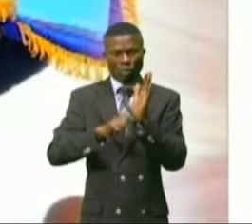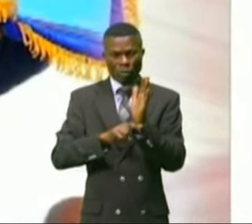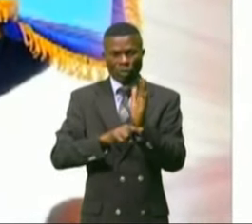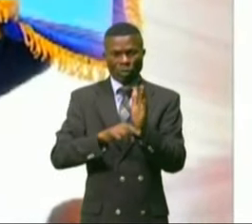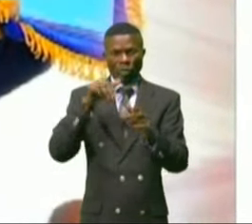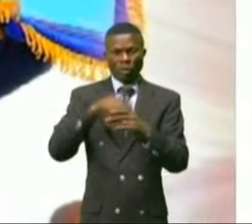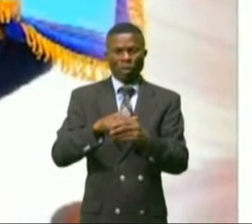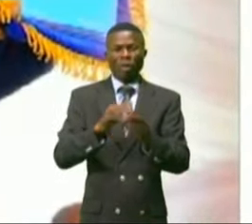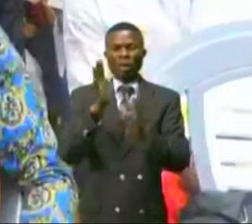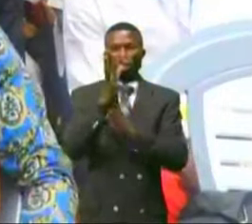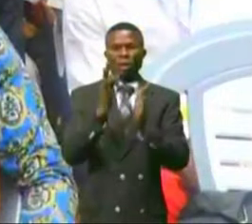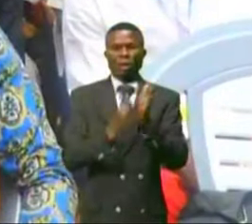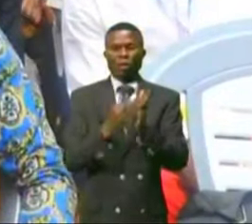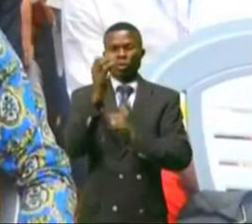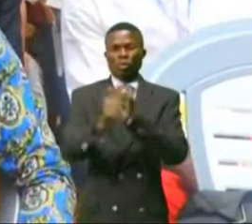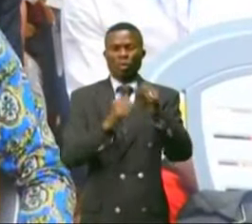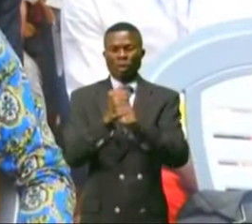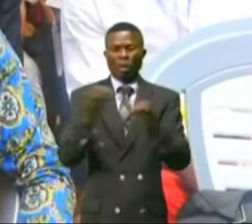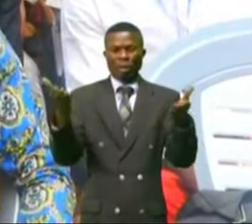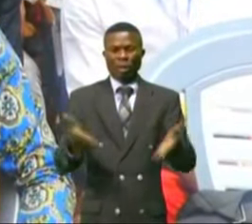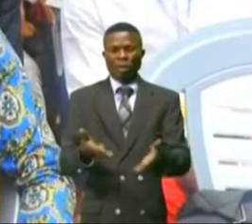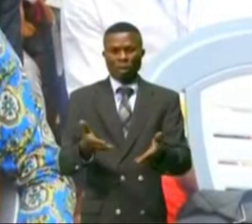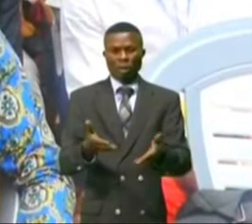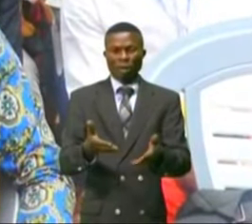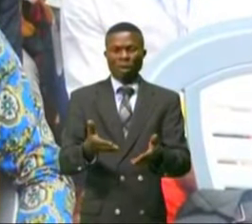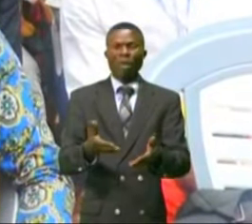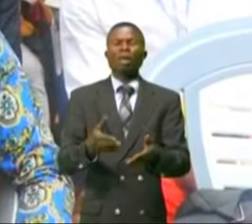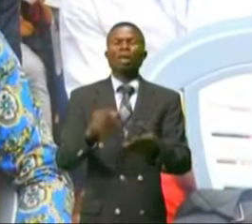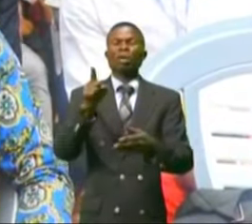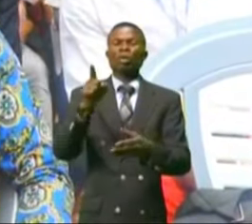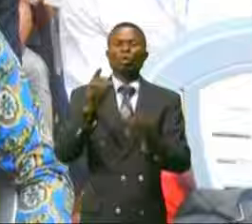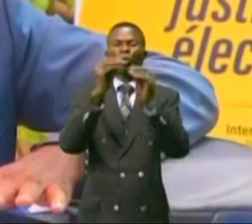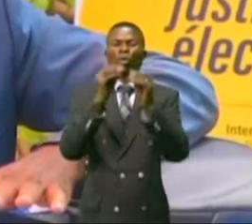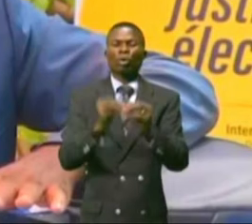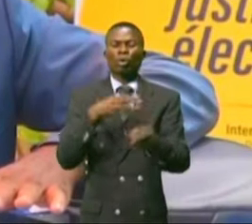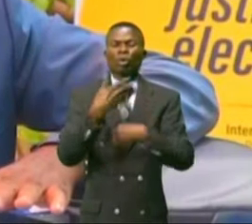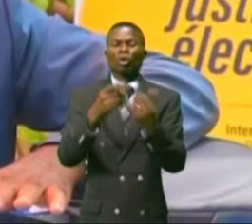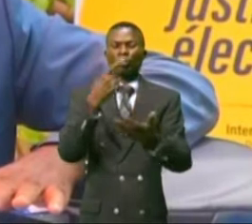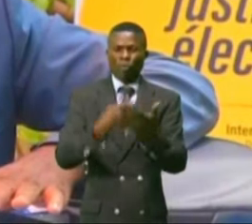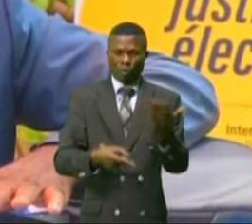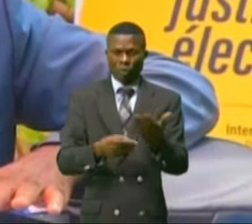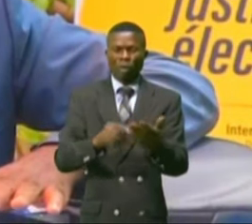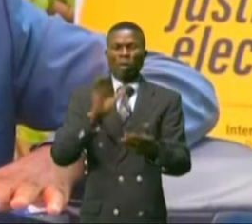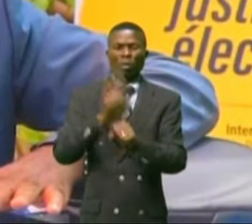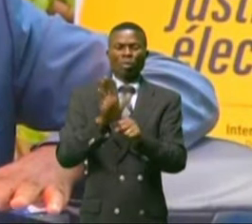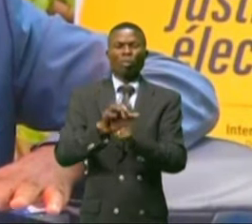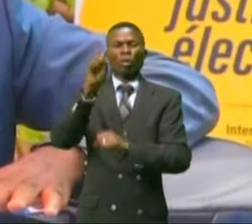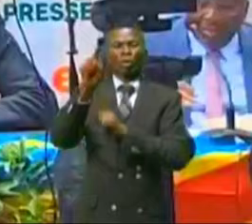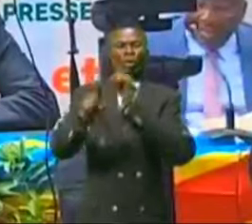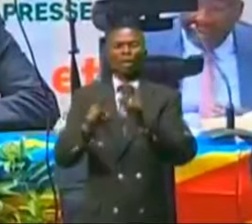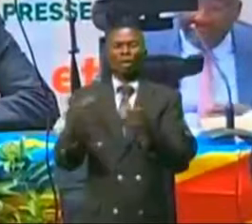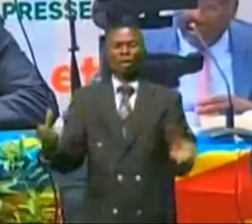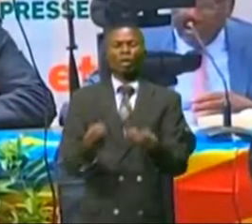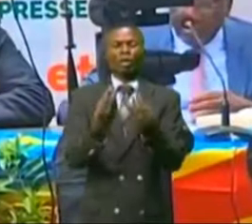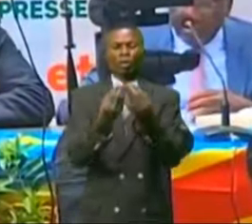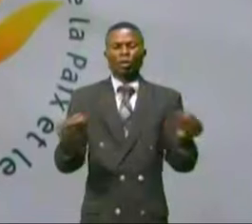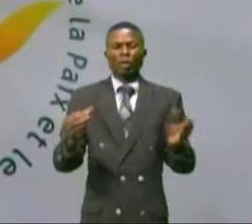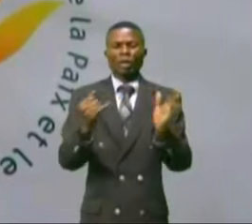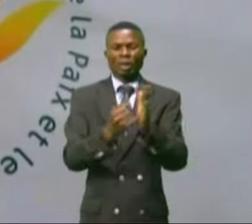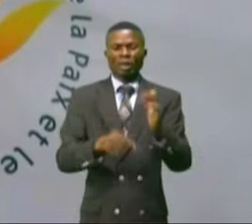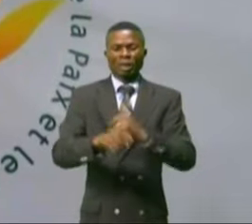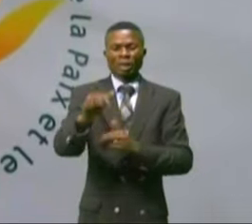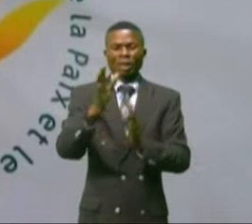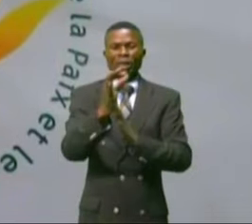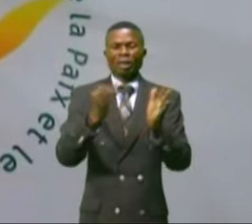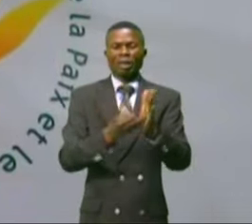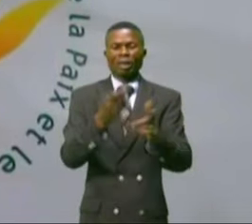de ces 18 premières années d'existence et quel coût aura-t-elle subi? Autant de questions qui trouveront la réponse ce samedi 17